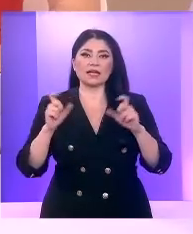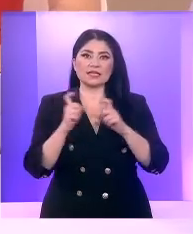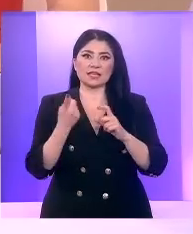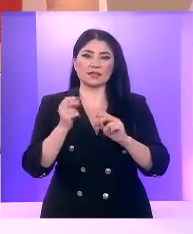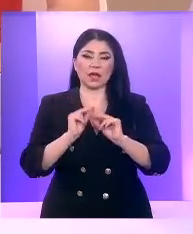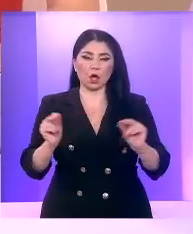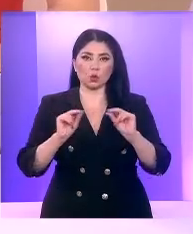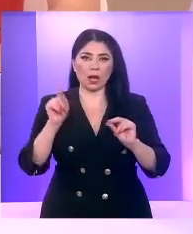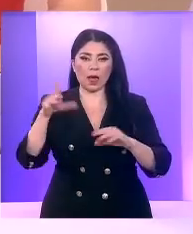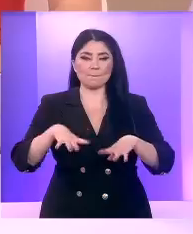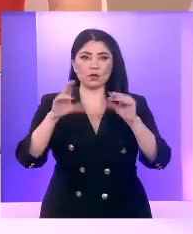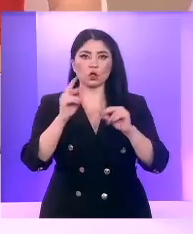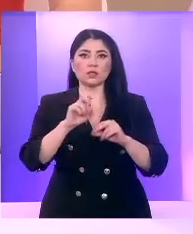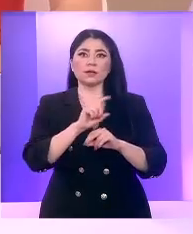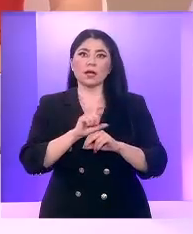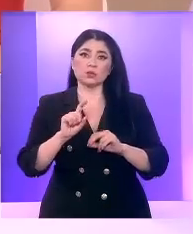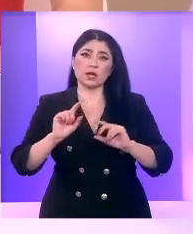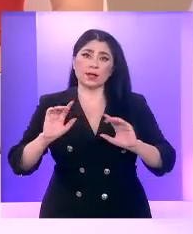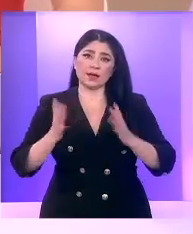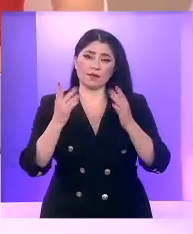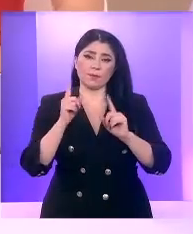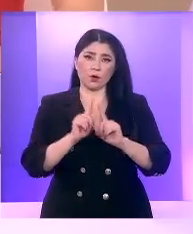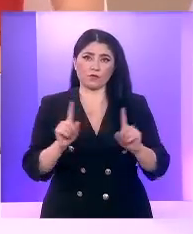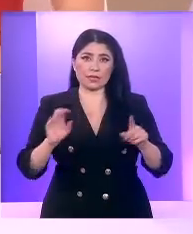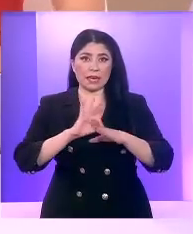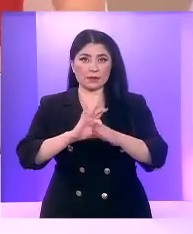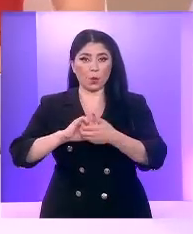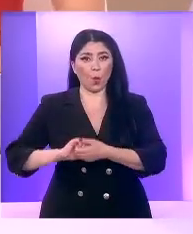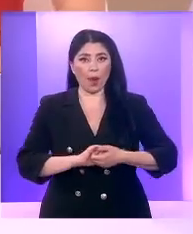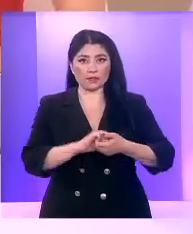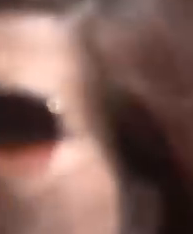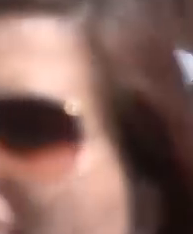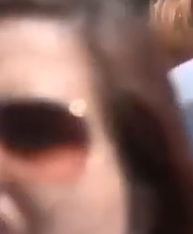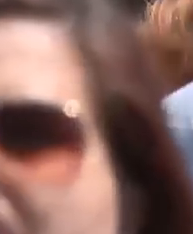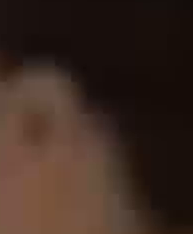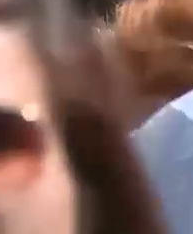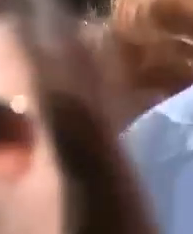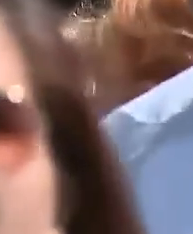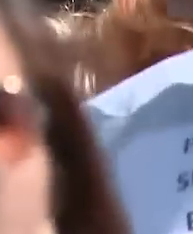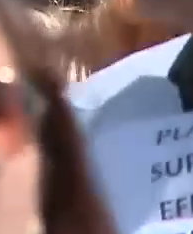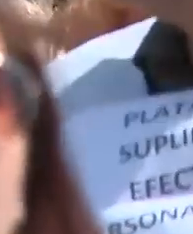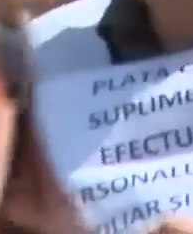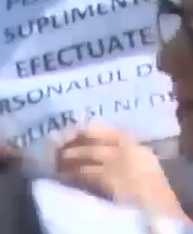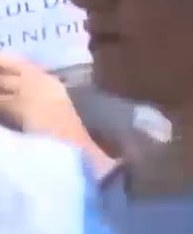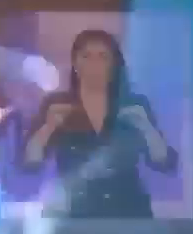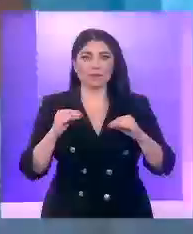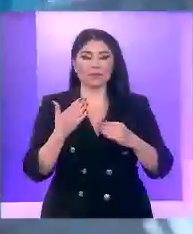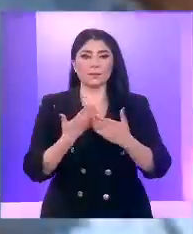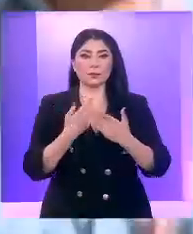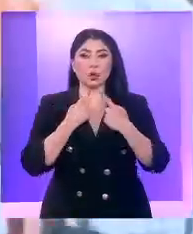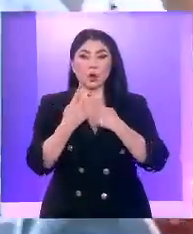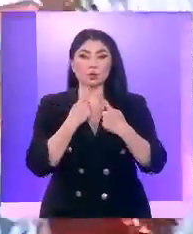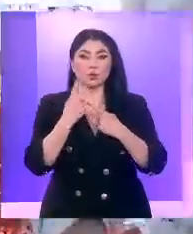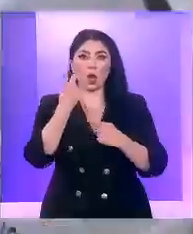educație provocată de greva profesorilor. Liderii coaliției de guvernare au fost convocați la consultări de președintele Klaus Iohannis, la o zi după